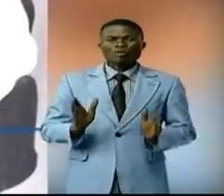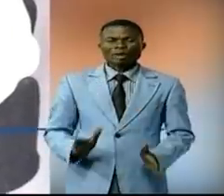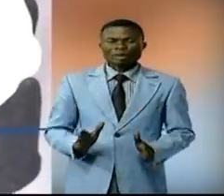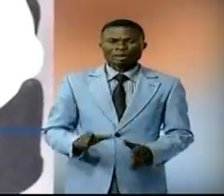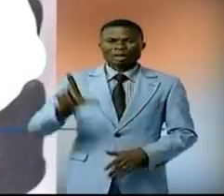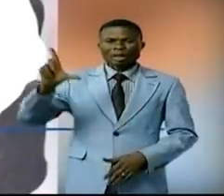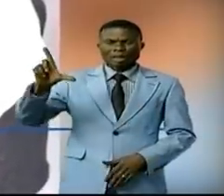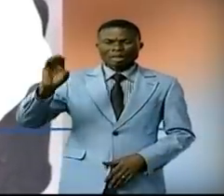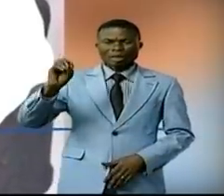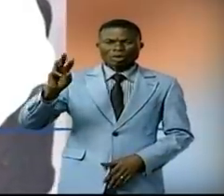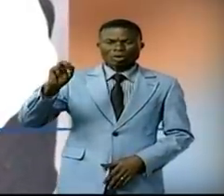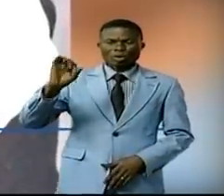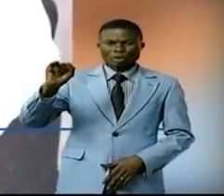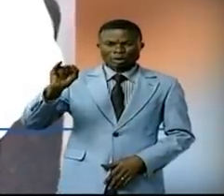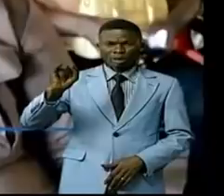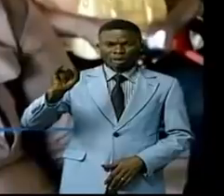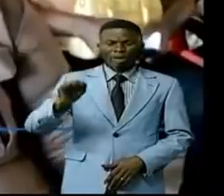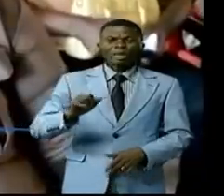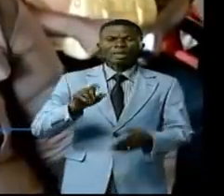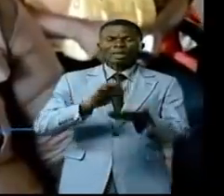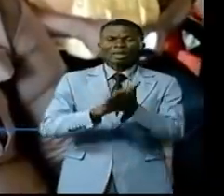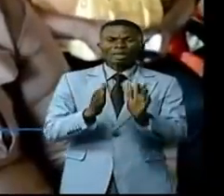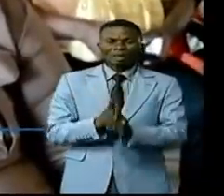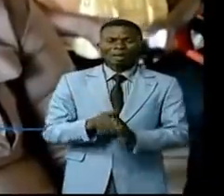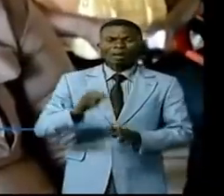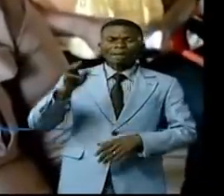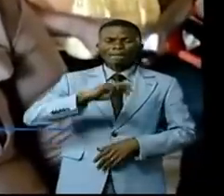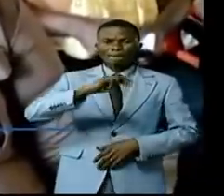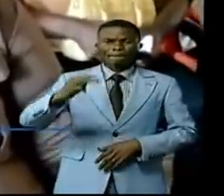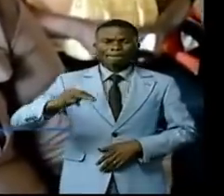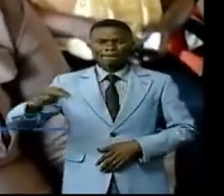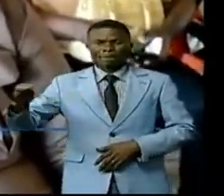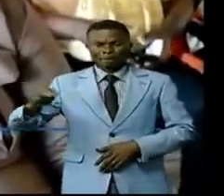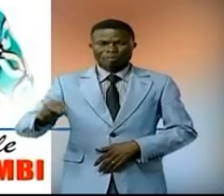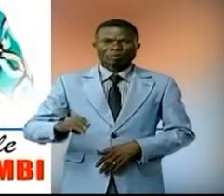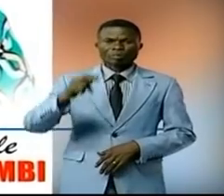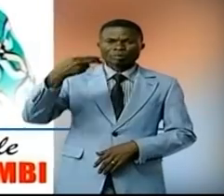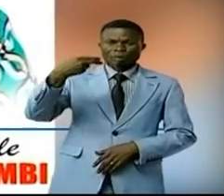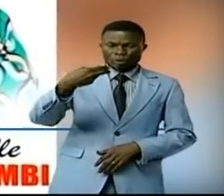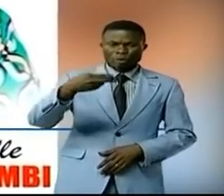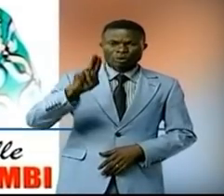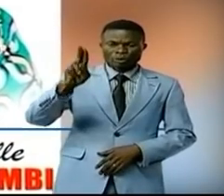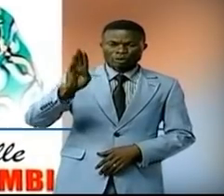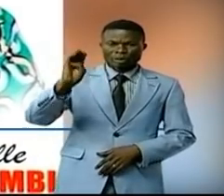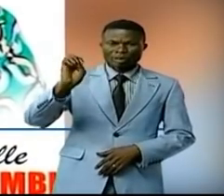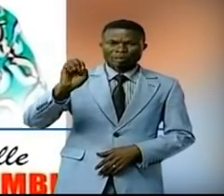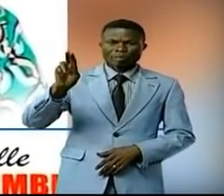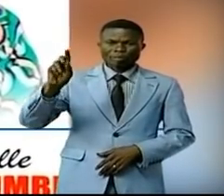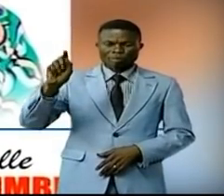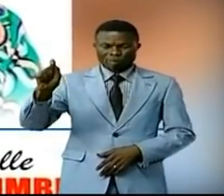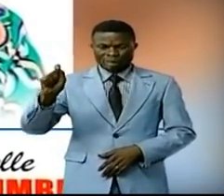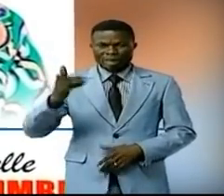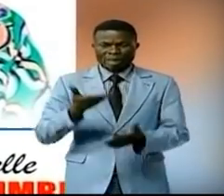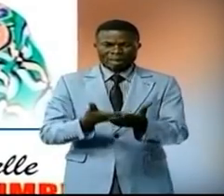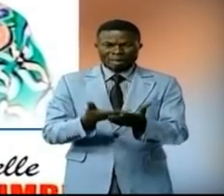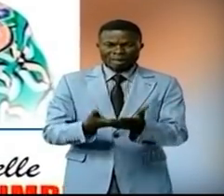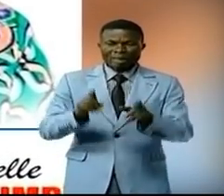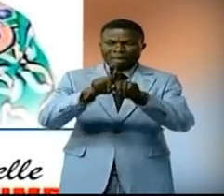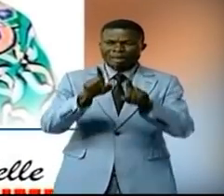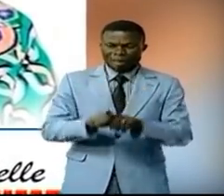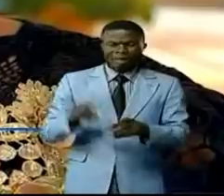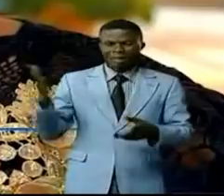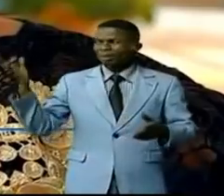L'Omami voit émerger Nathan Ilunga et les Maniema, Hubert Kiandanda, Isabelle Kalenga dans le Haut-Lomami. Les